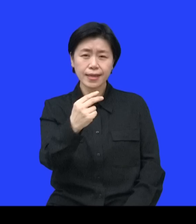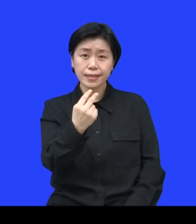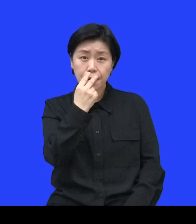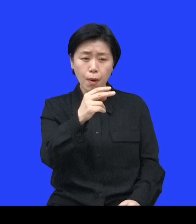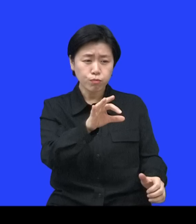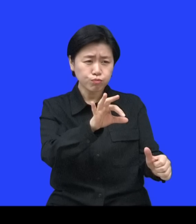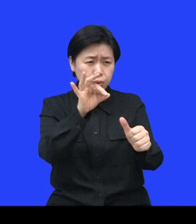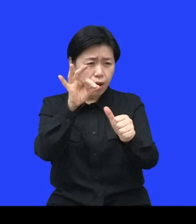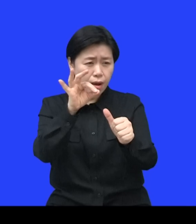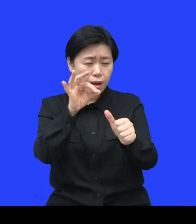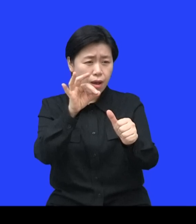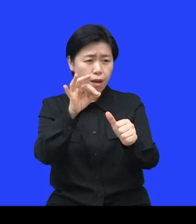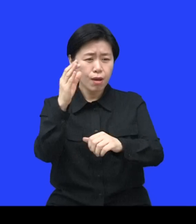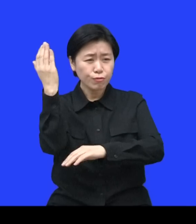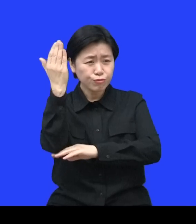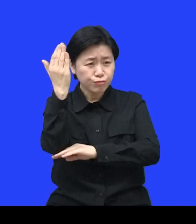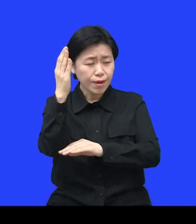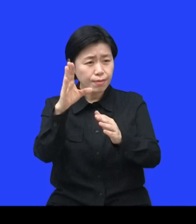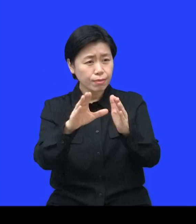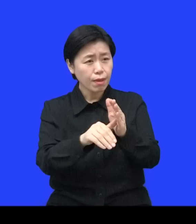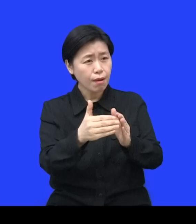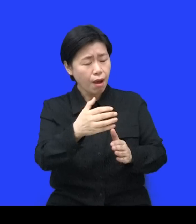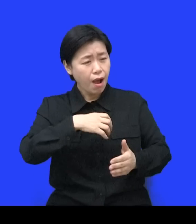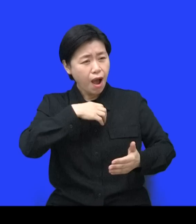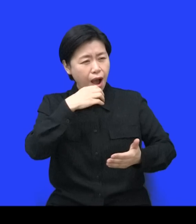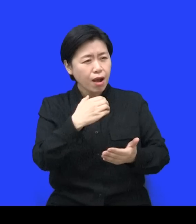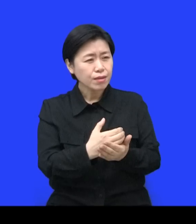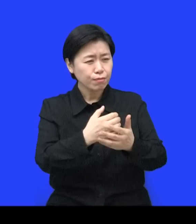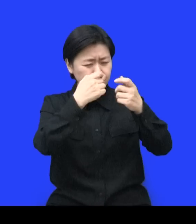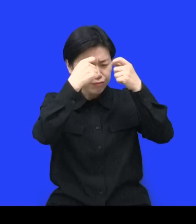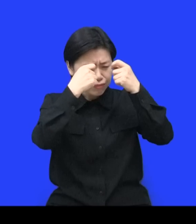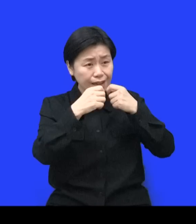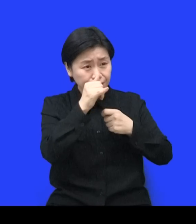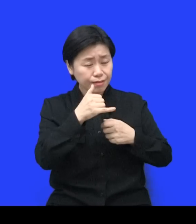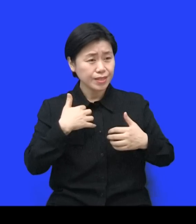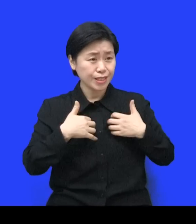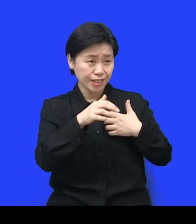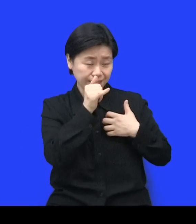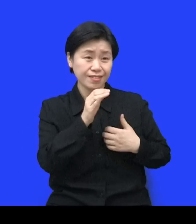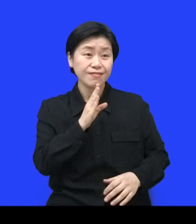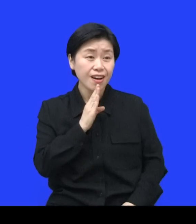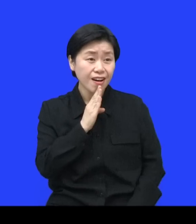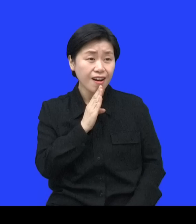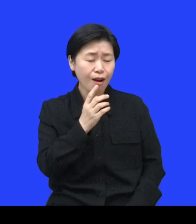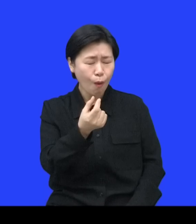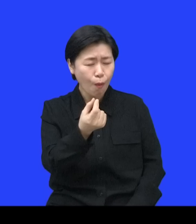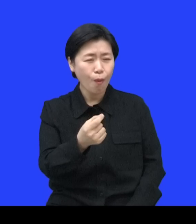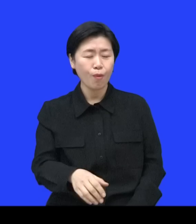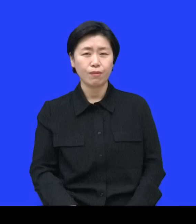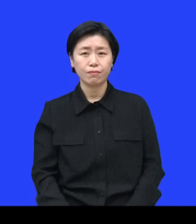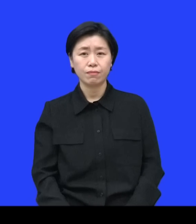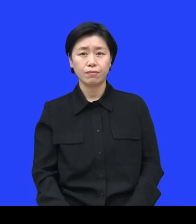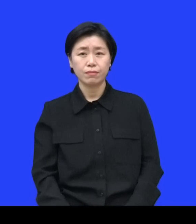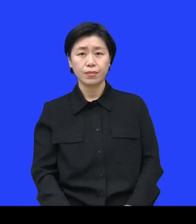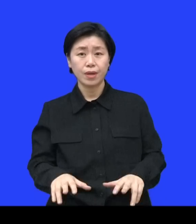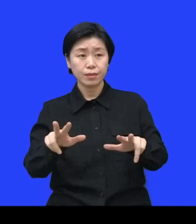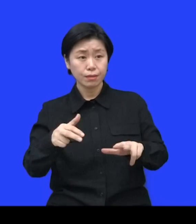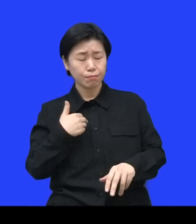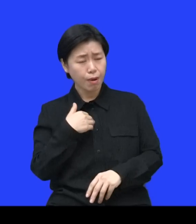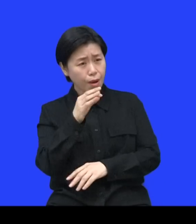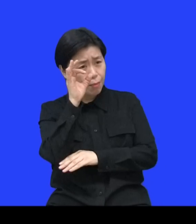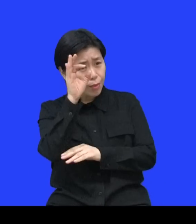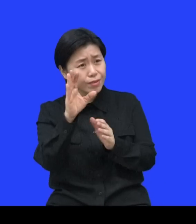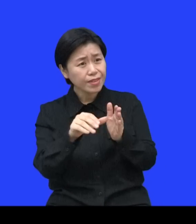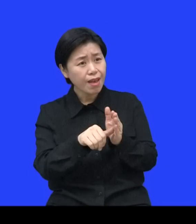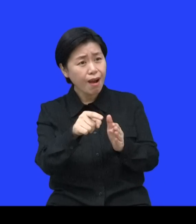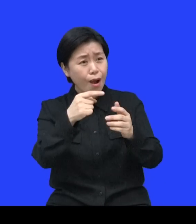나실 정도로 이렇게 감격적이고 이렇게 기쁨이 되시나 봐요. 얼마나 큰 기쁨이시길래 지금 막 그 저희가 지금 눈에서